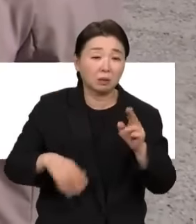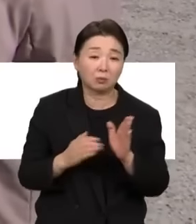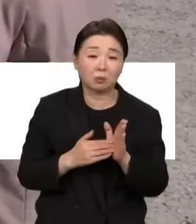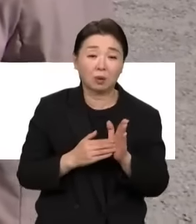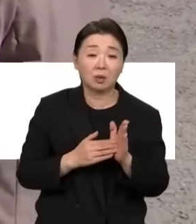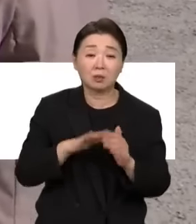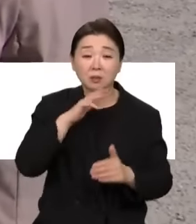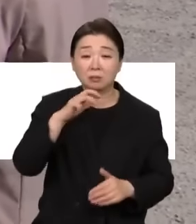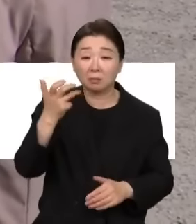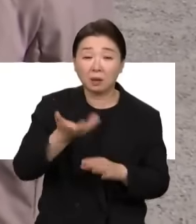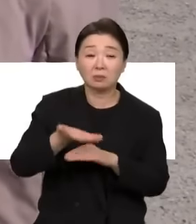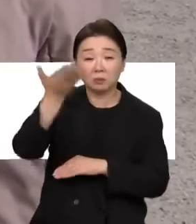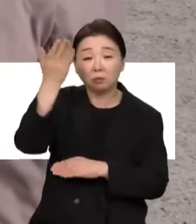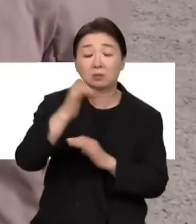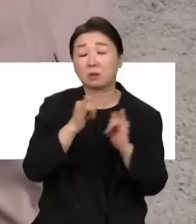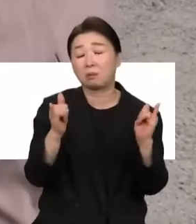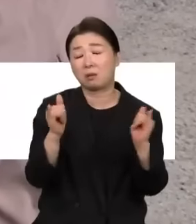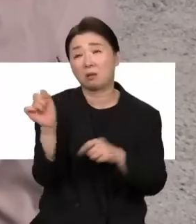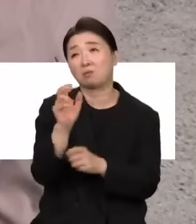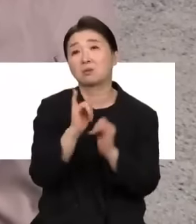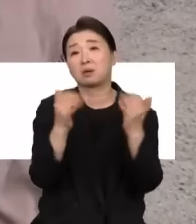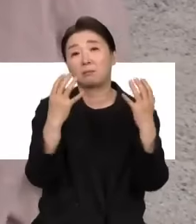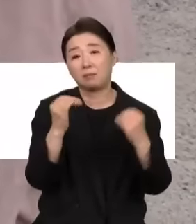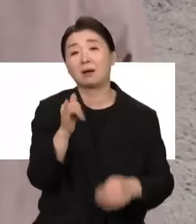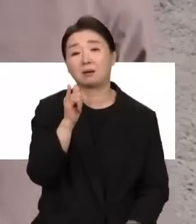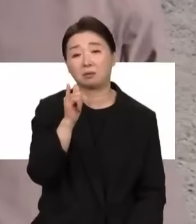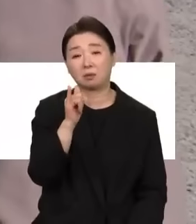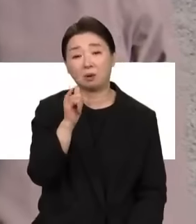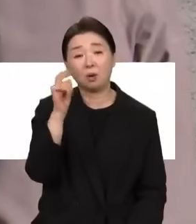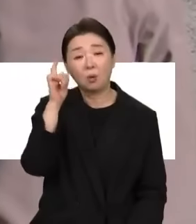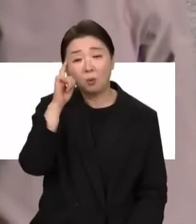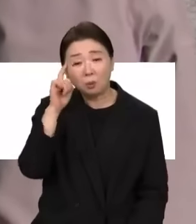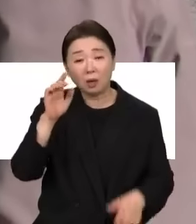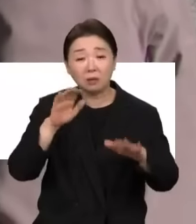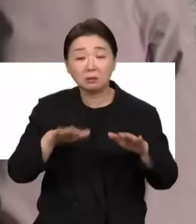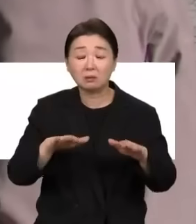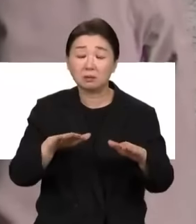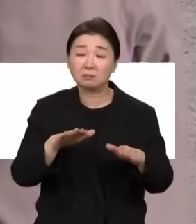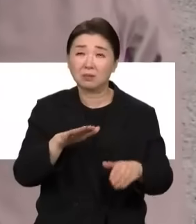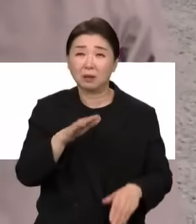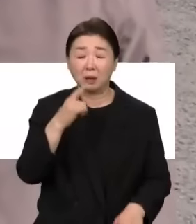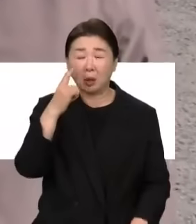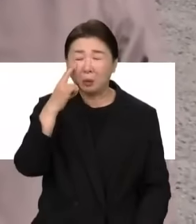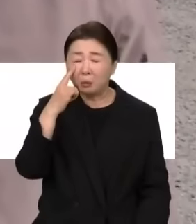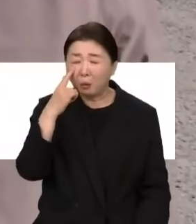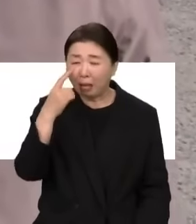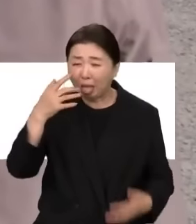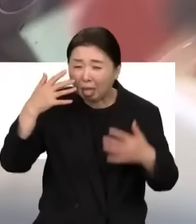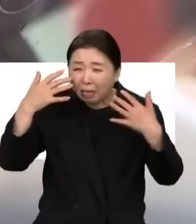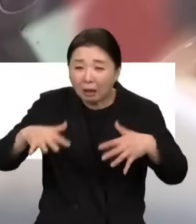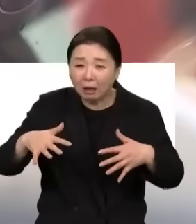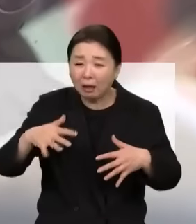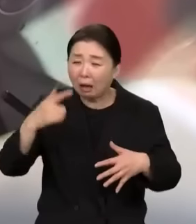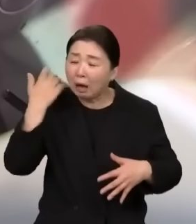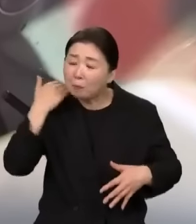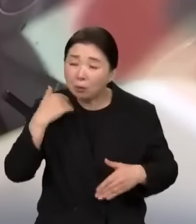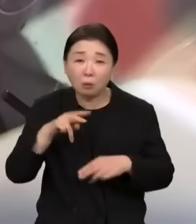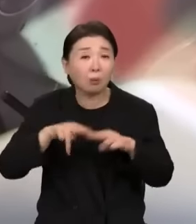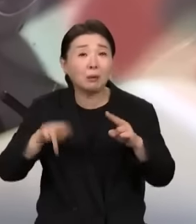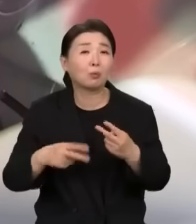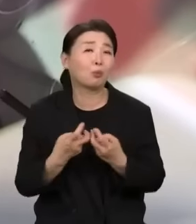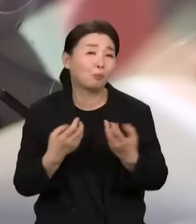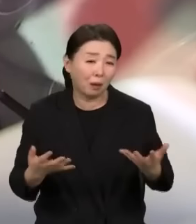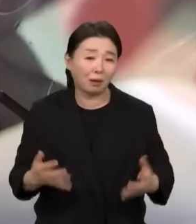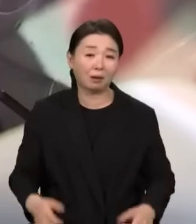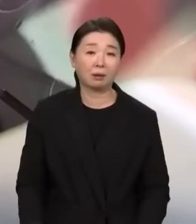넘은 분들이 몇 분 계세요. 그런 분들마저도 이제 뭐 노안이 오셔서 관두게 되면은 전국의